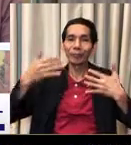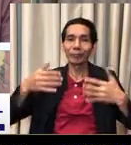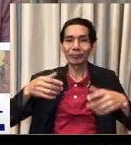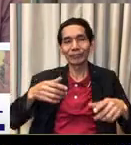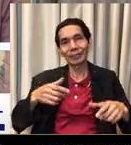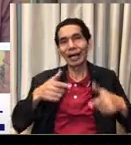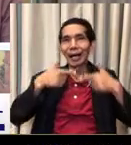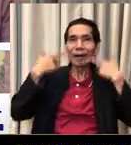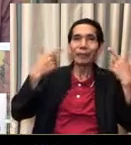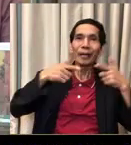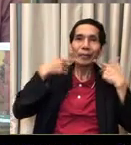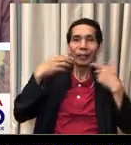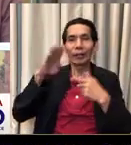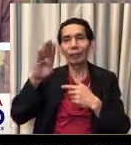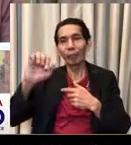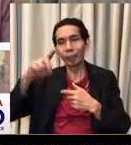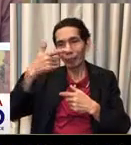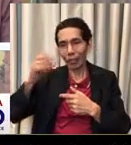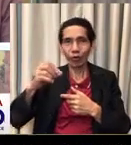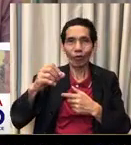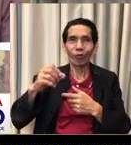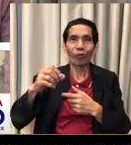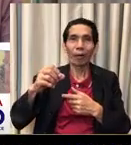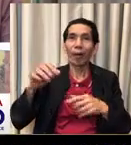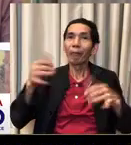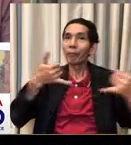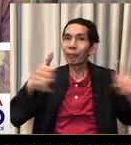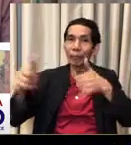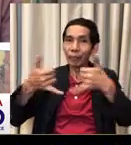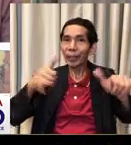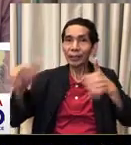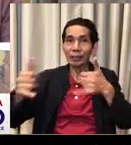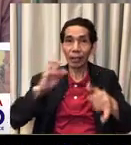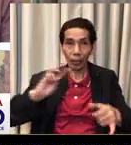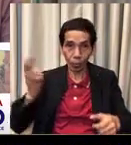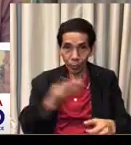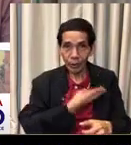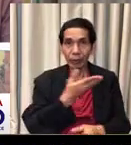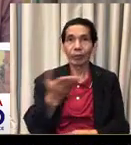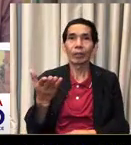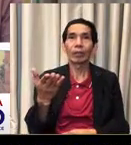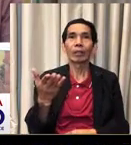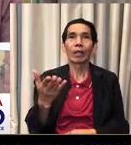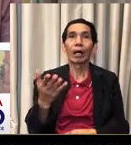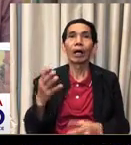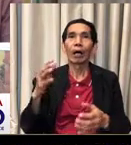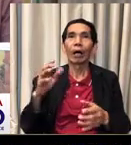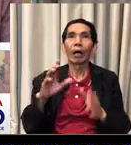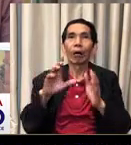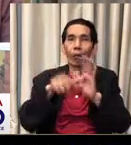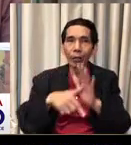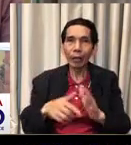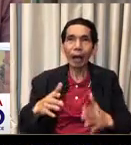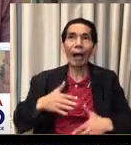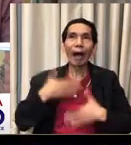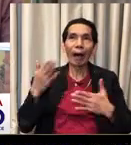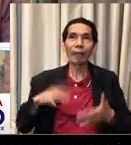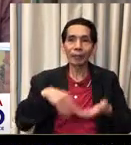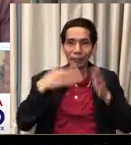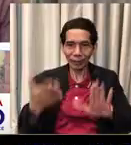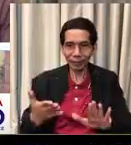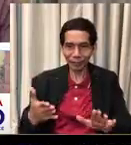na katuwaan. Pero tayo lang talaga, habang may patay, nagkakatuwaan.